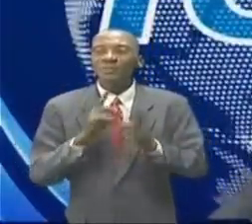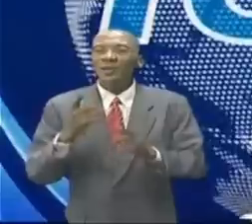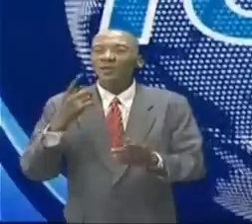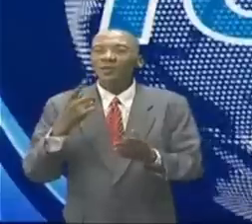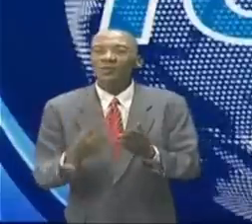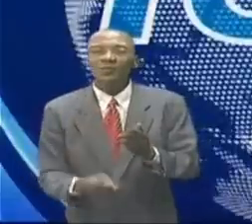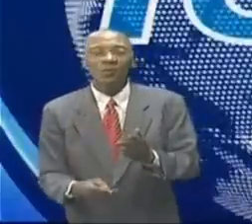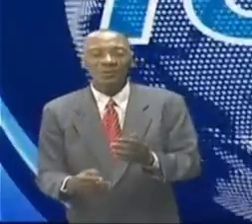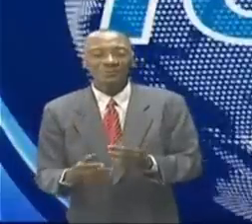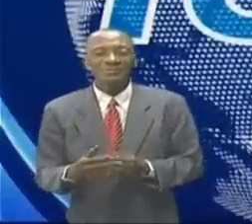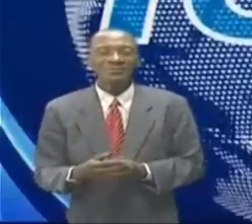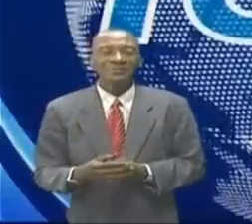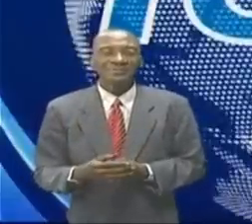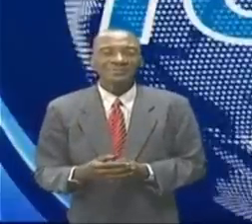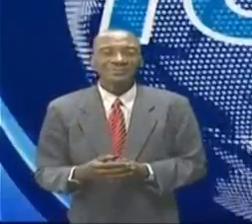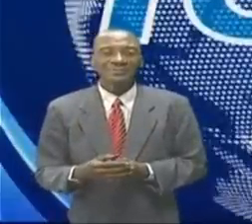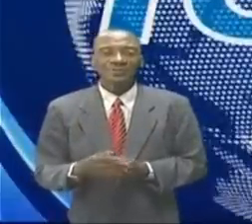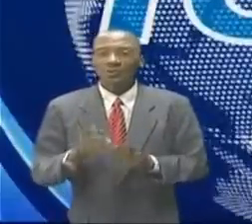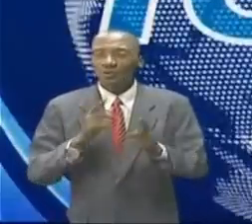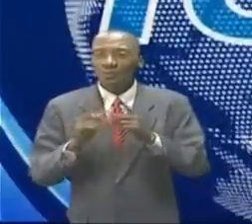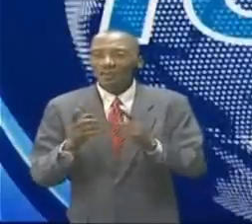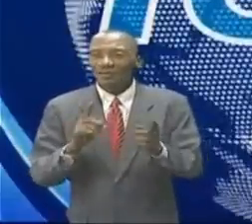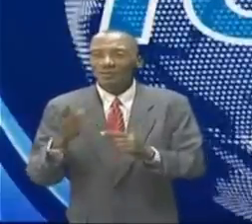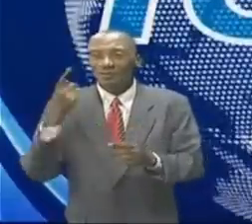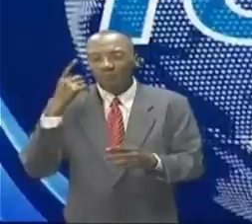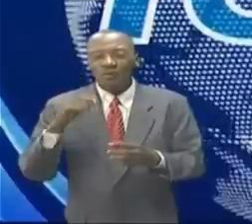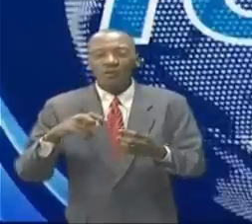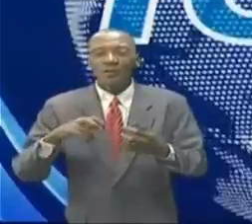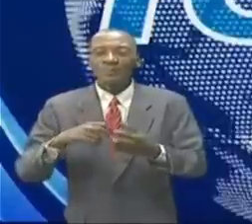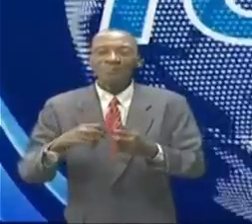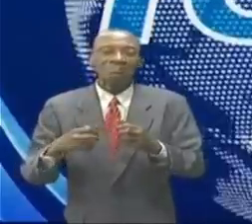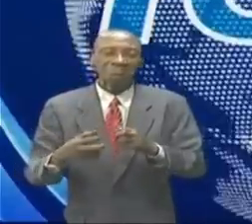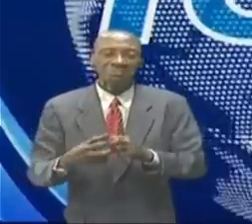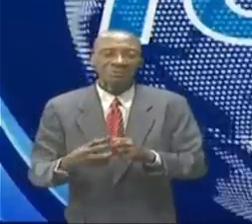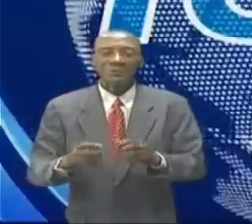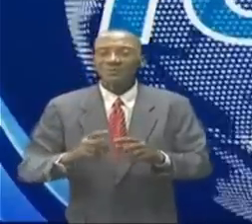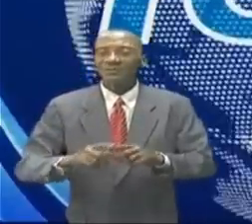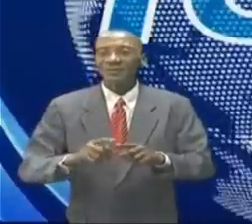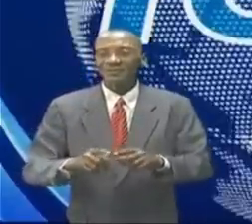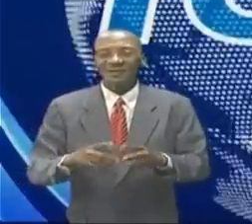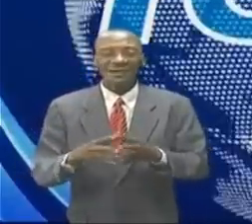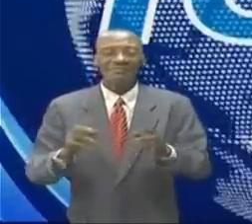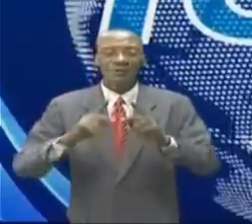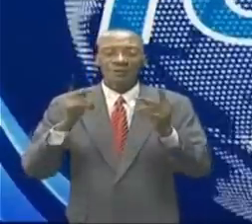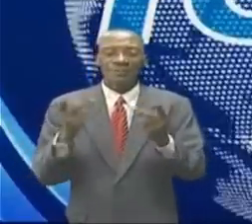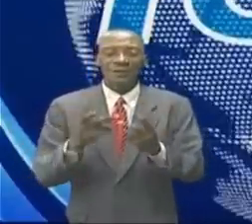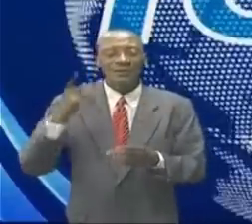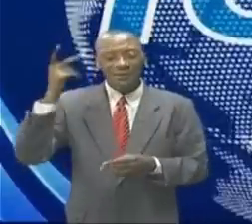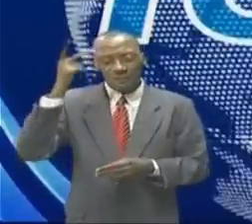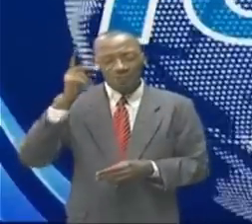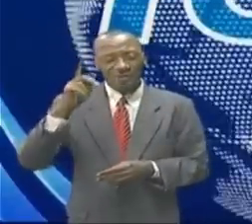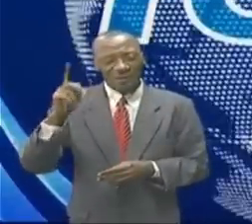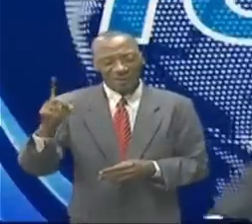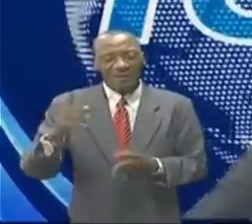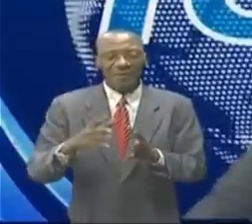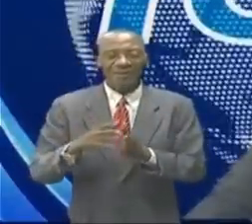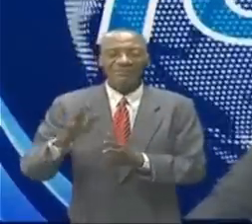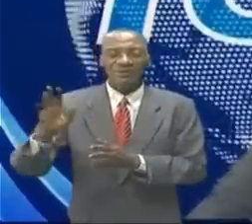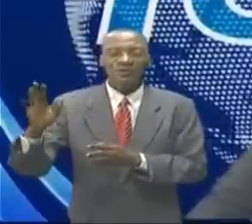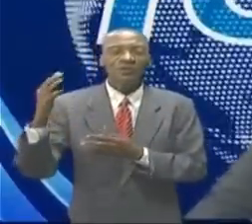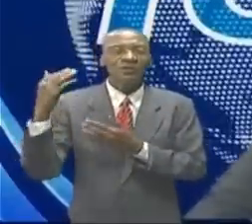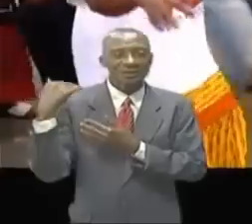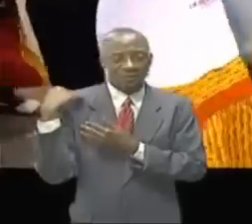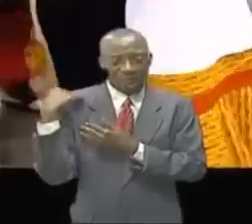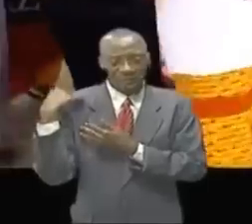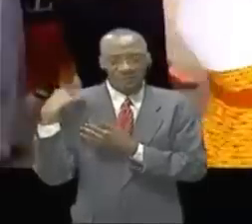date, certains conseillers du président de la République viennent d'adhérer à la vision de son autorité morale et ont reçu leur carte de membre. Patrick Michel Moukoui pour les